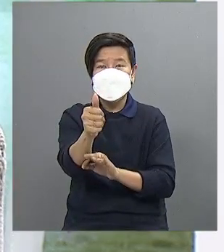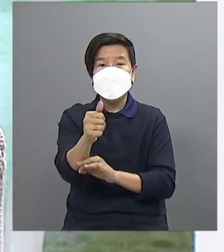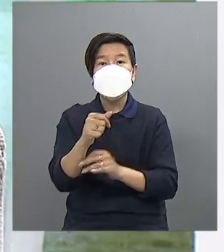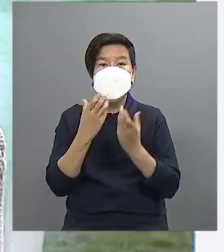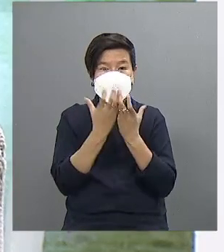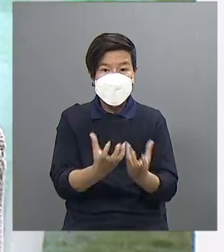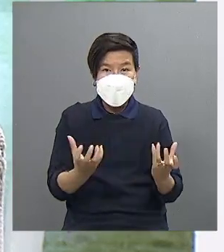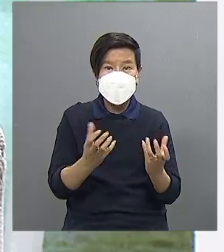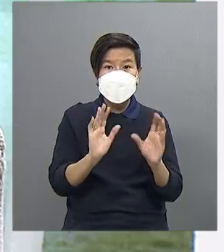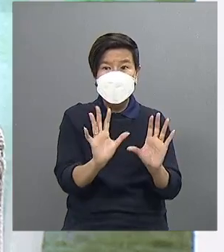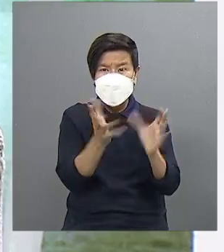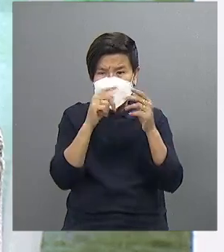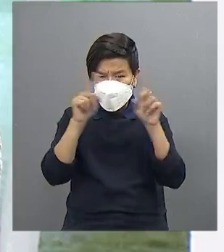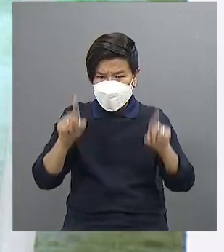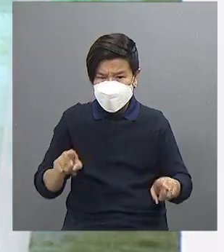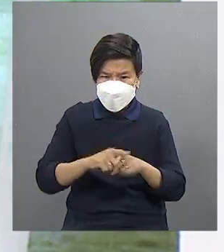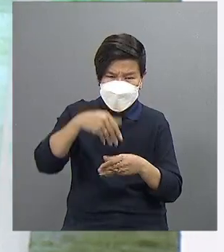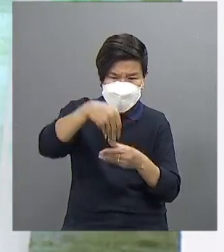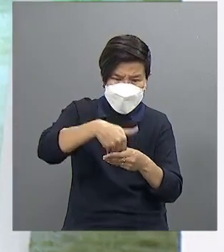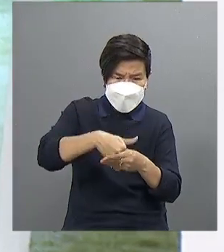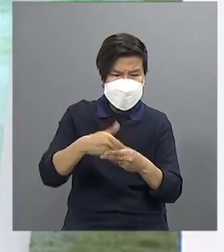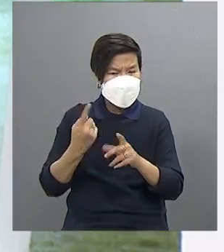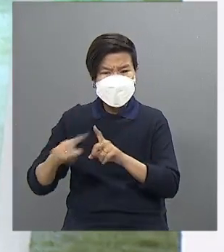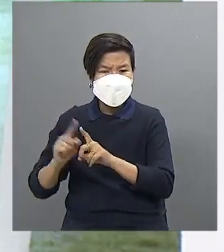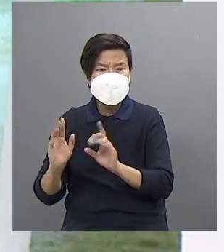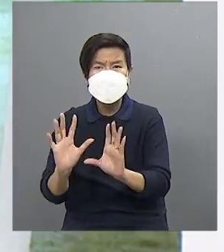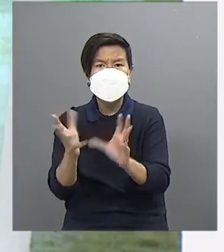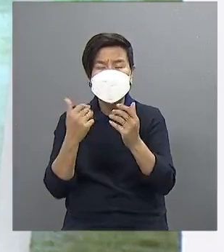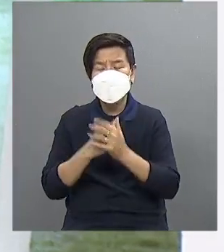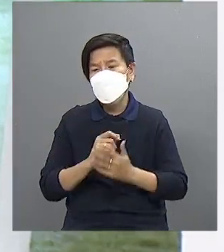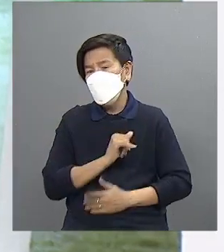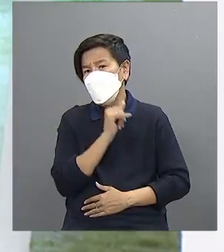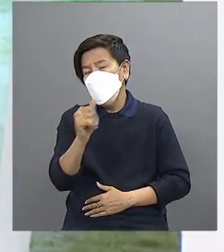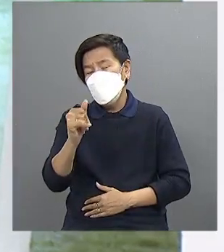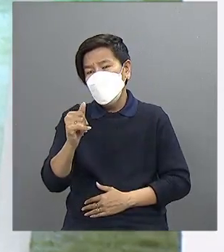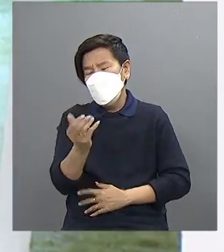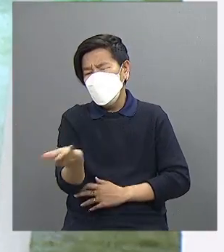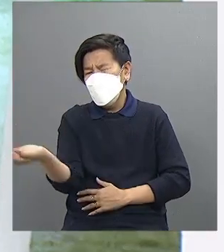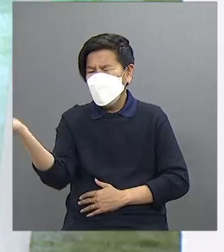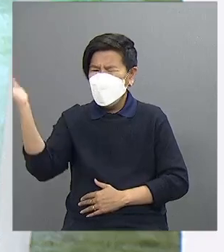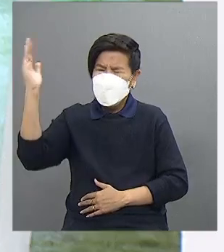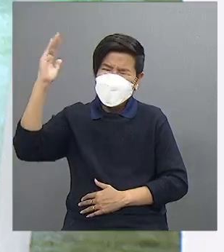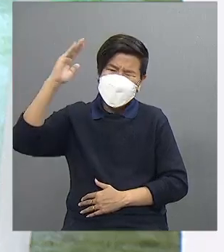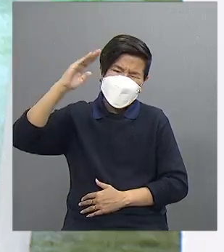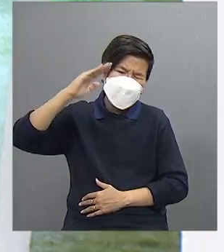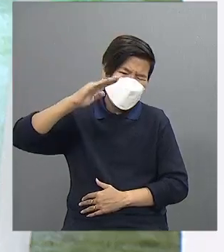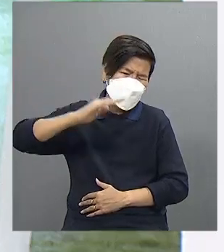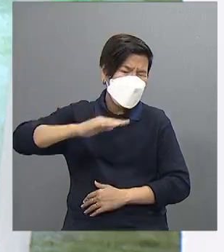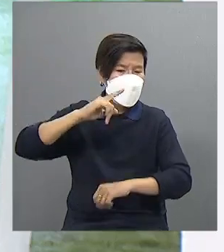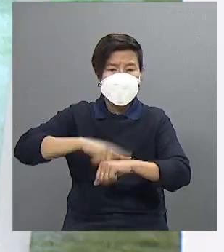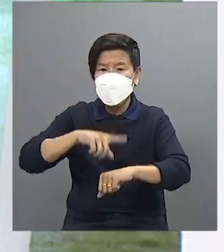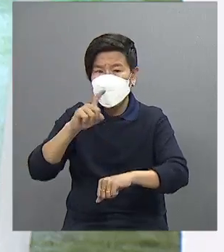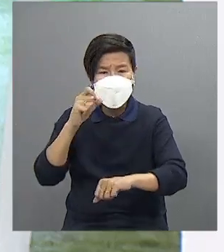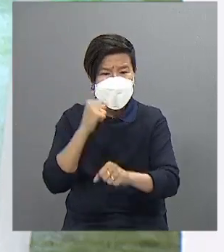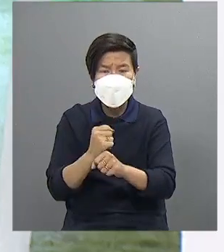ต้องดำเนินการ บางครั้อาจจะเสยเวลาเป็วัเลยนะตำเนนการทั้งไปสถานิตำรวจเศ accordinglyค